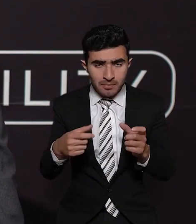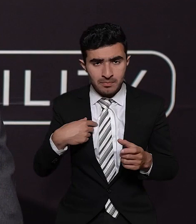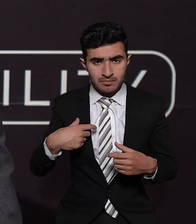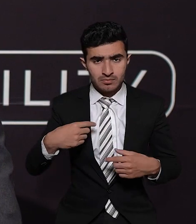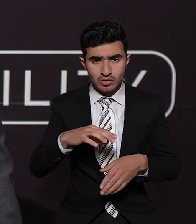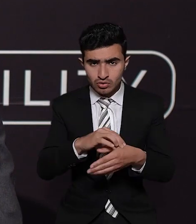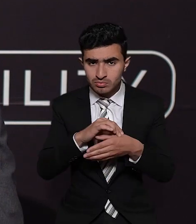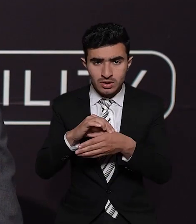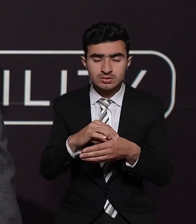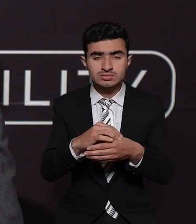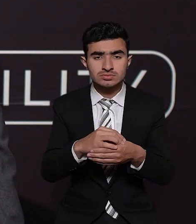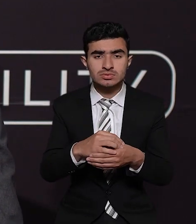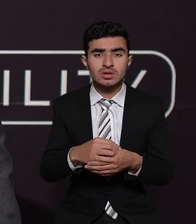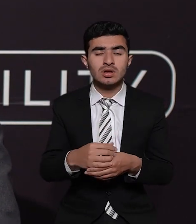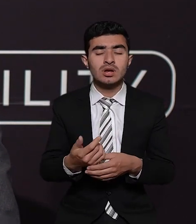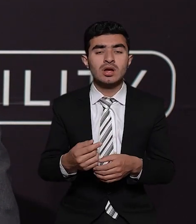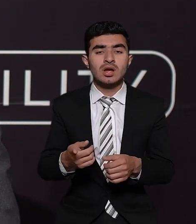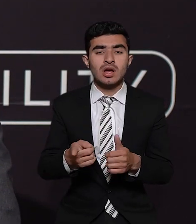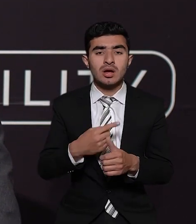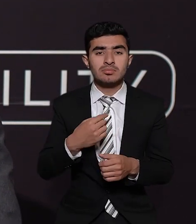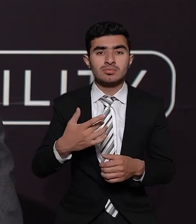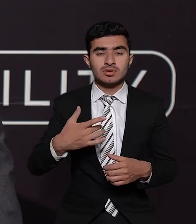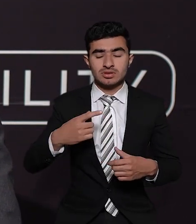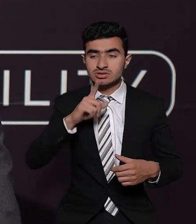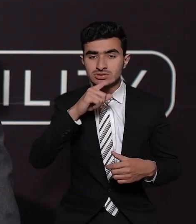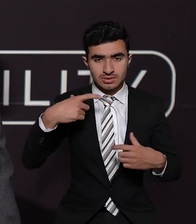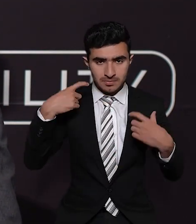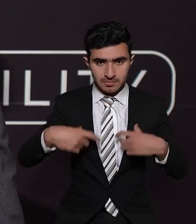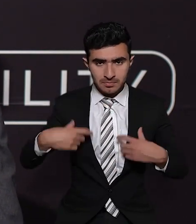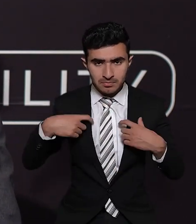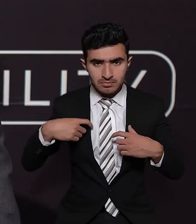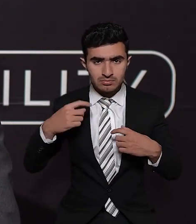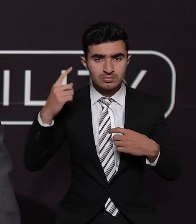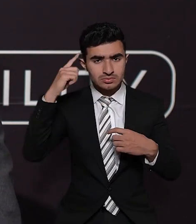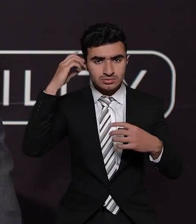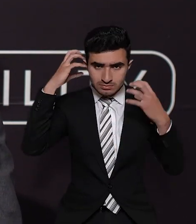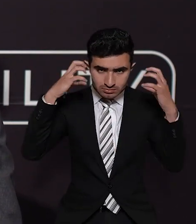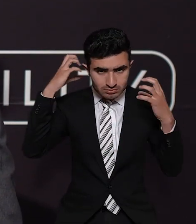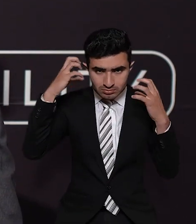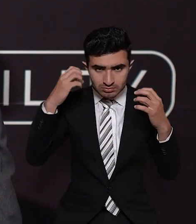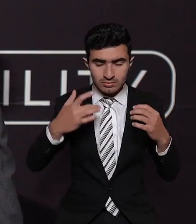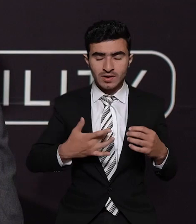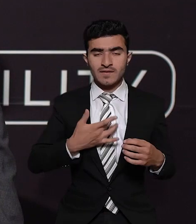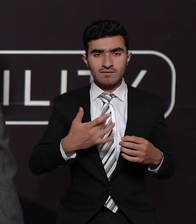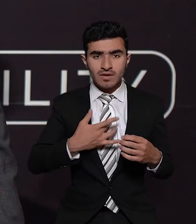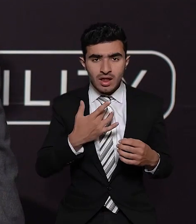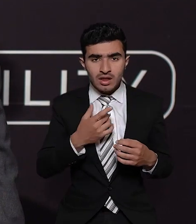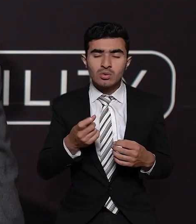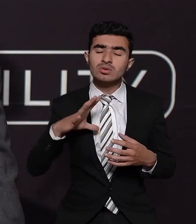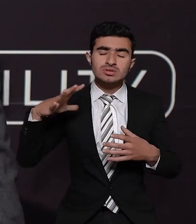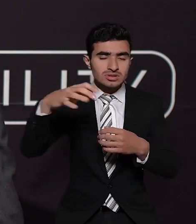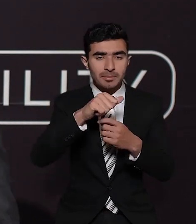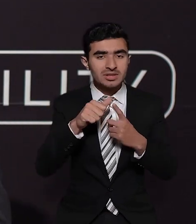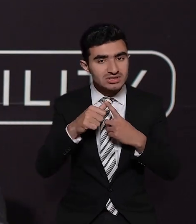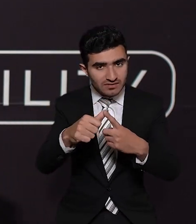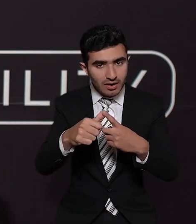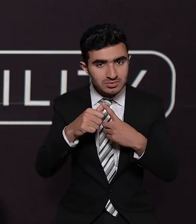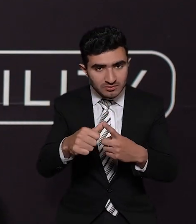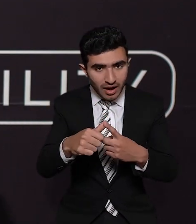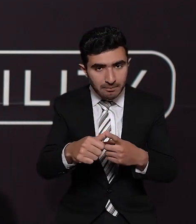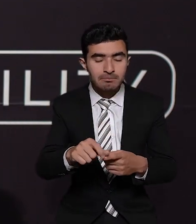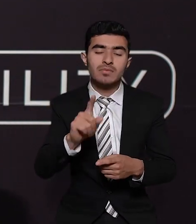پر، جسمانی طور پر، ہیجانی اور کرداری طور پر جو رد عمل دیتے ہیں وہ سٹریس